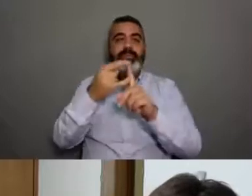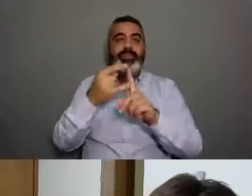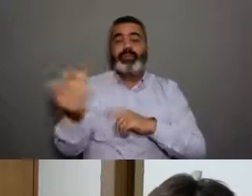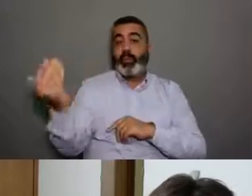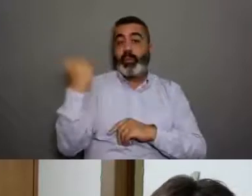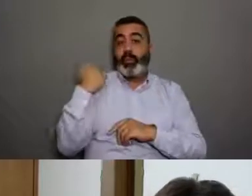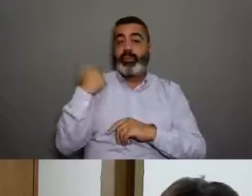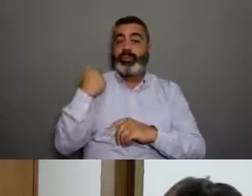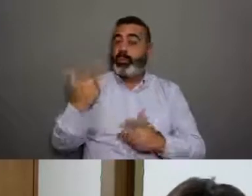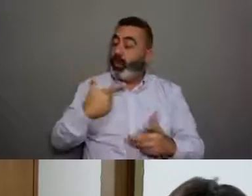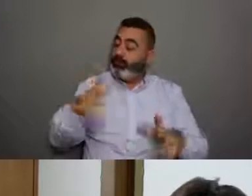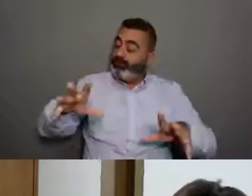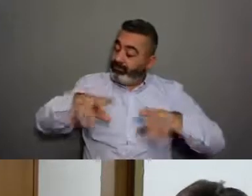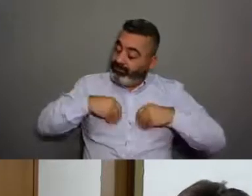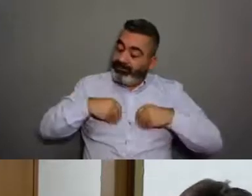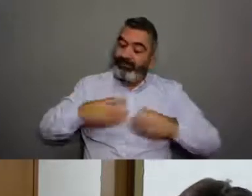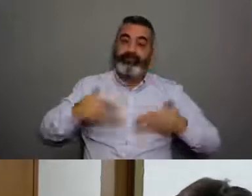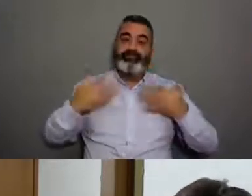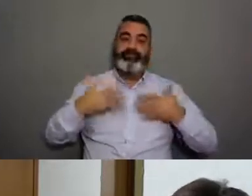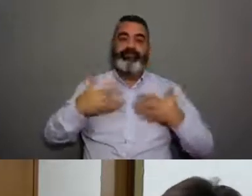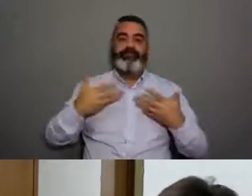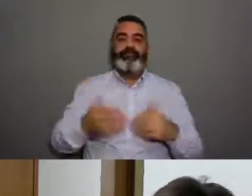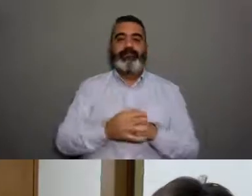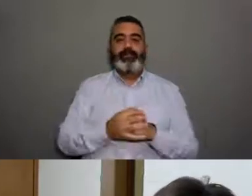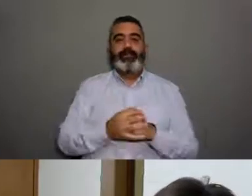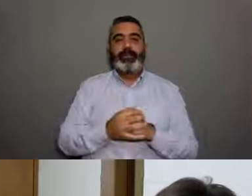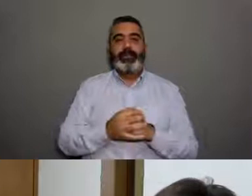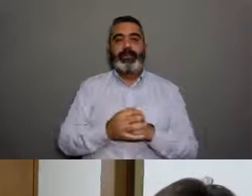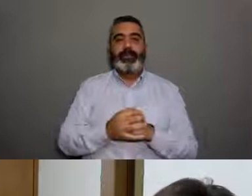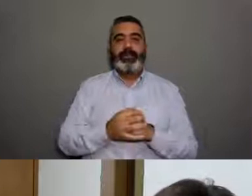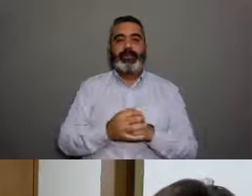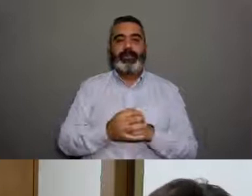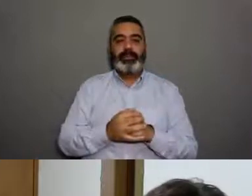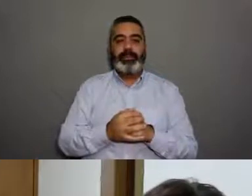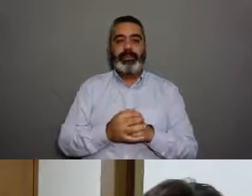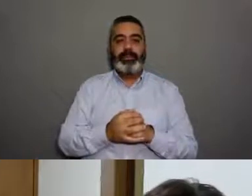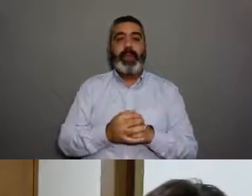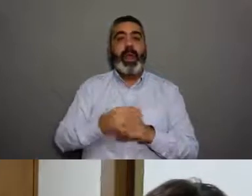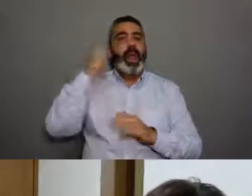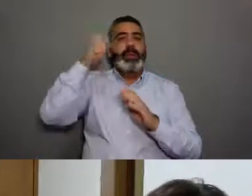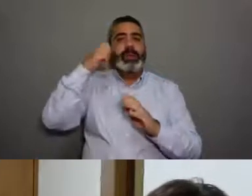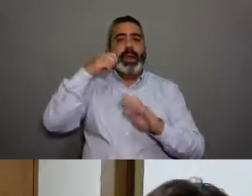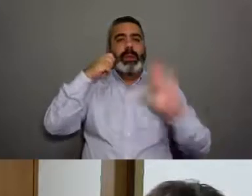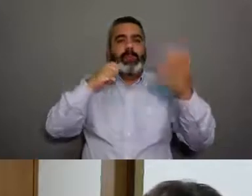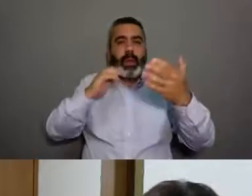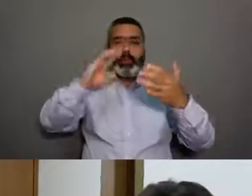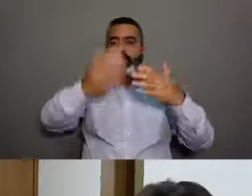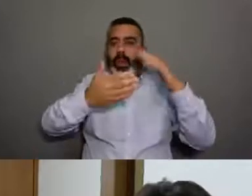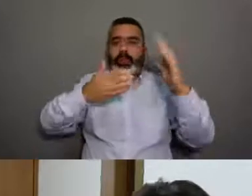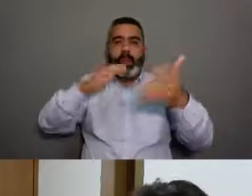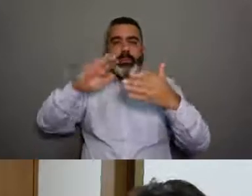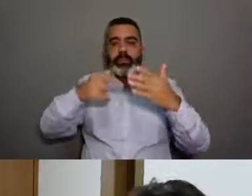που τη δέχτηκα με πάρα πολύ μεγάλη χαρά. Καθώς έβλεπα τις ταινίες, κρατούσα